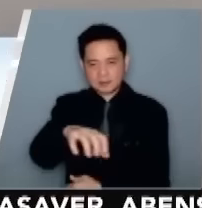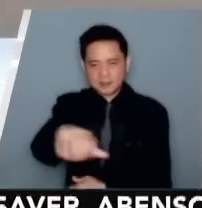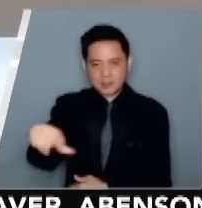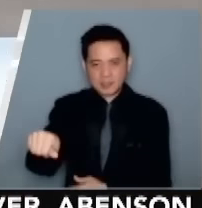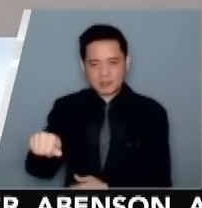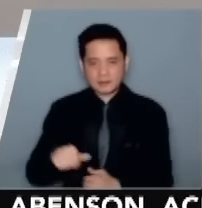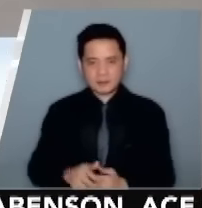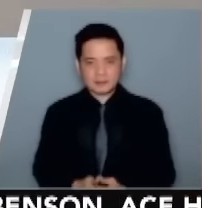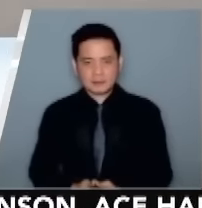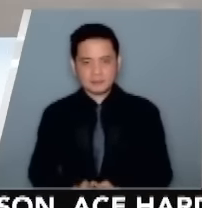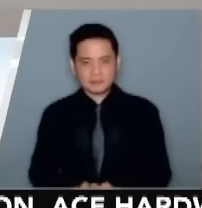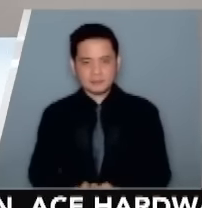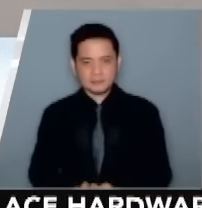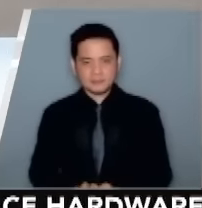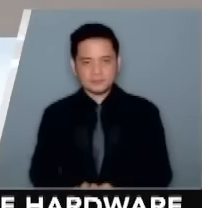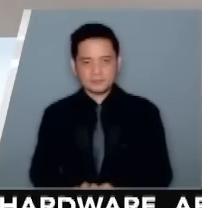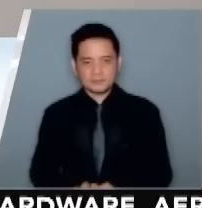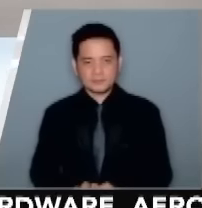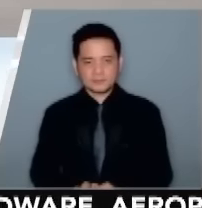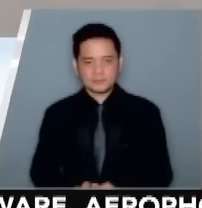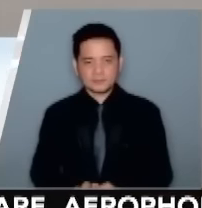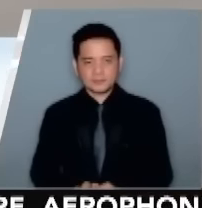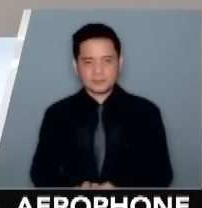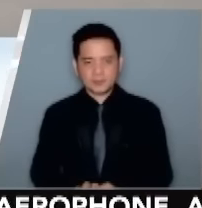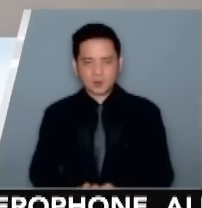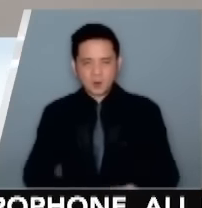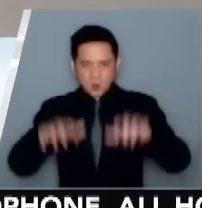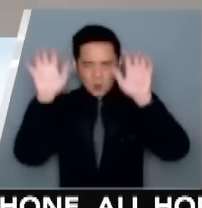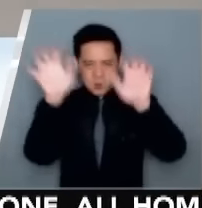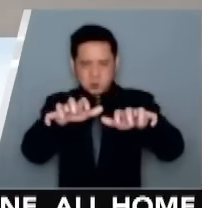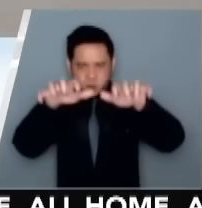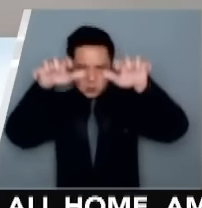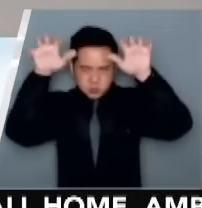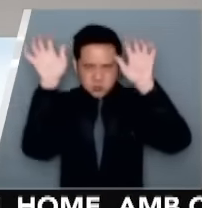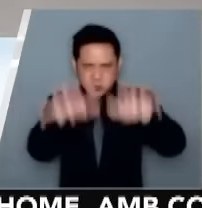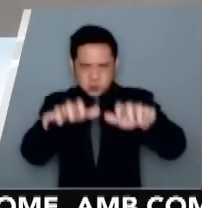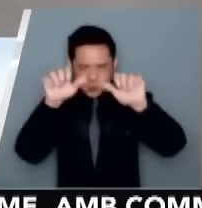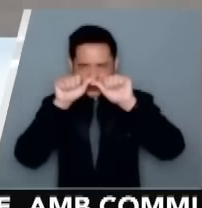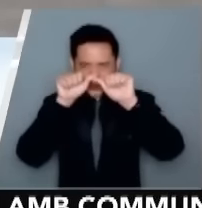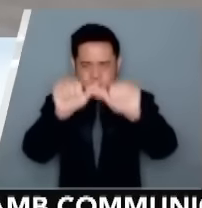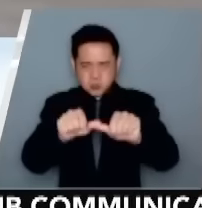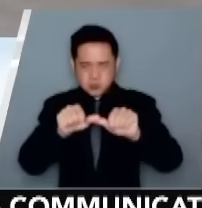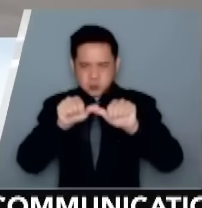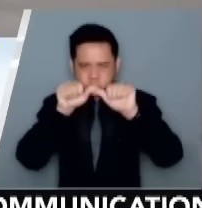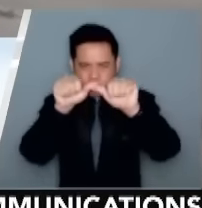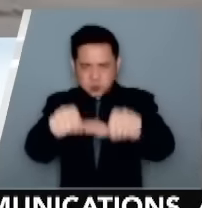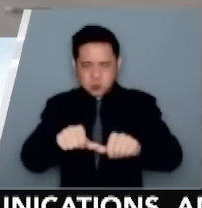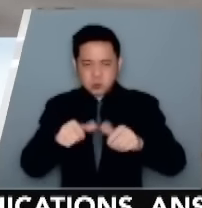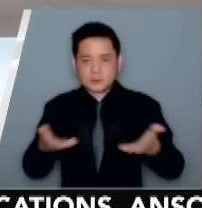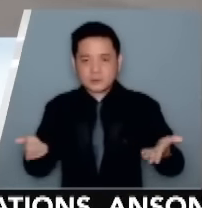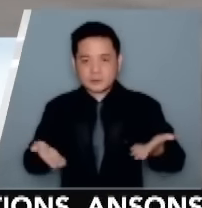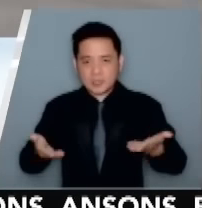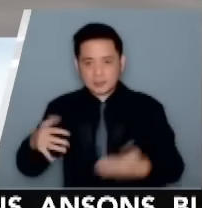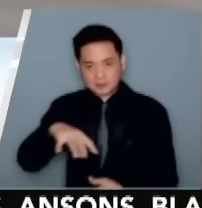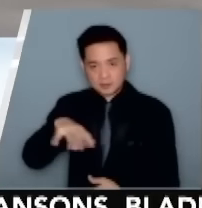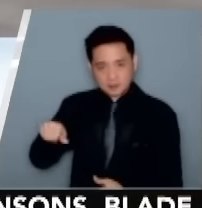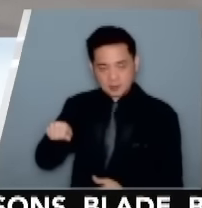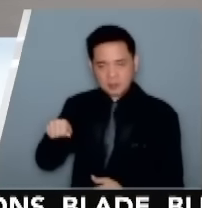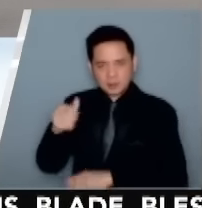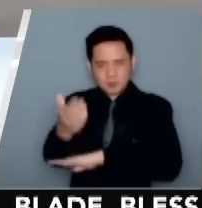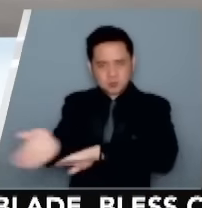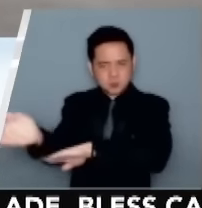cagayana tila hindi ma-ubos ang malakas na ulan Cagayan ibinuhos muli yan ngayong hapon na sin